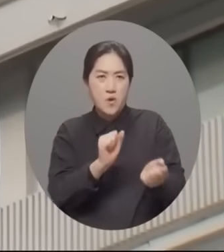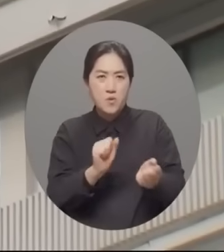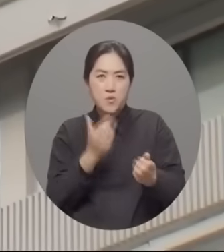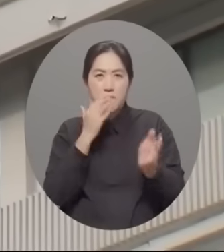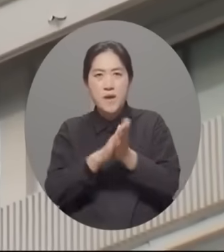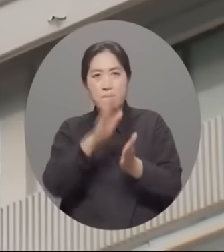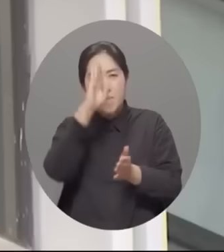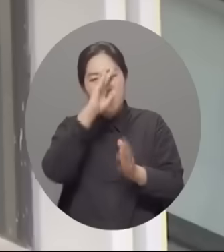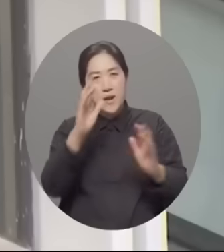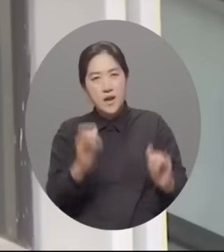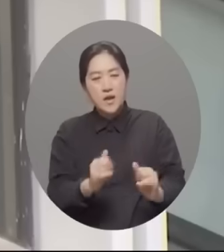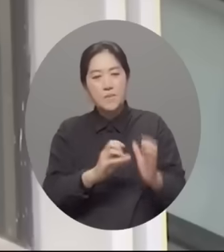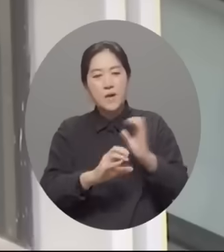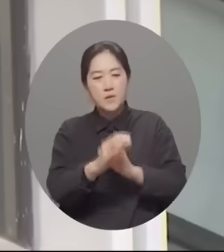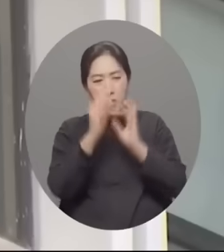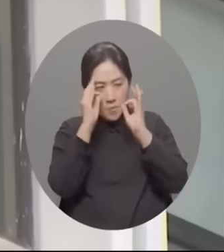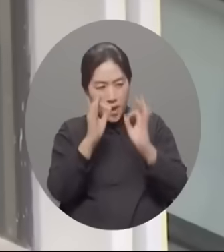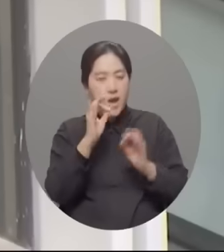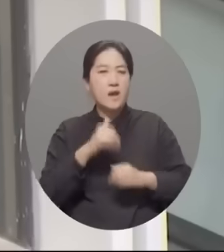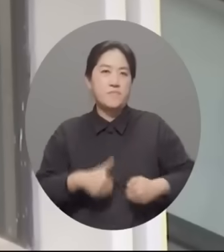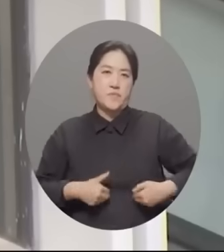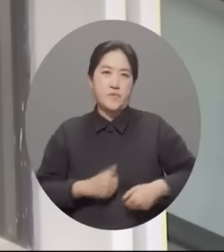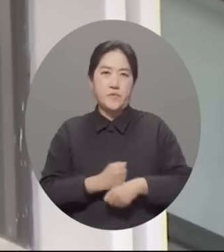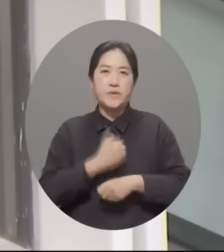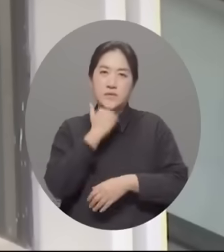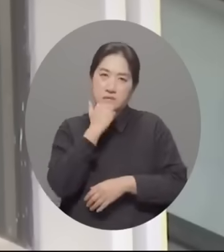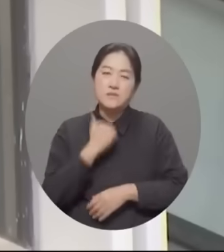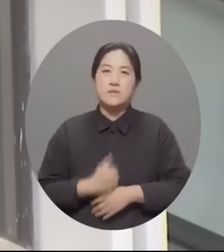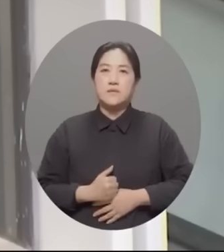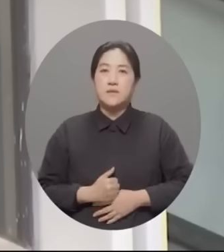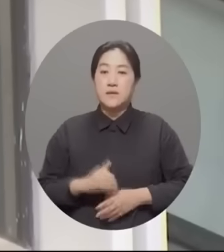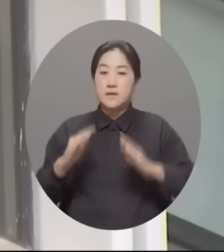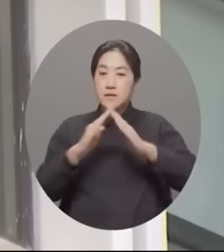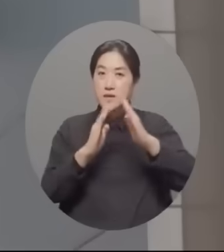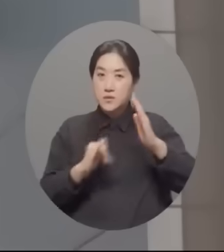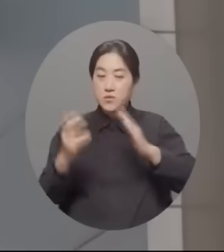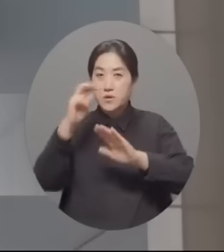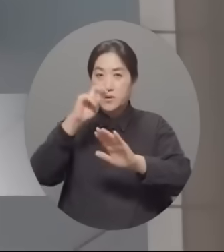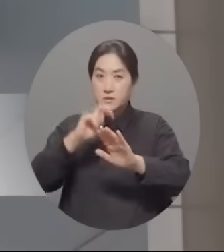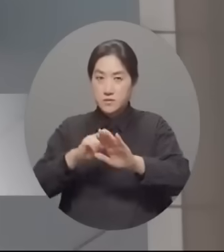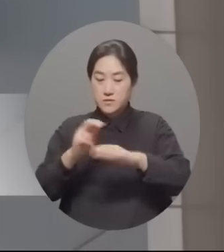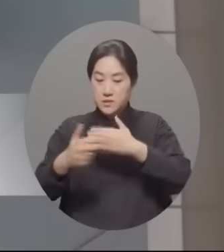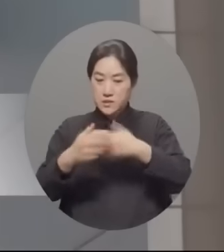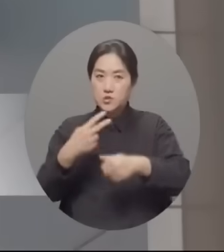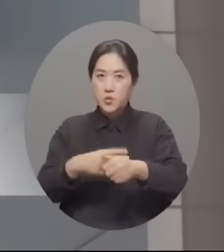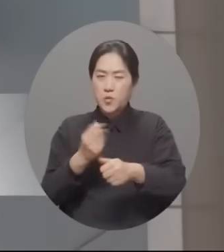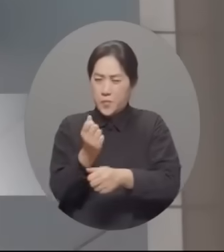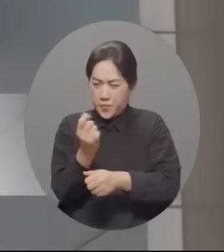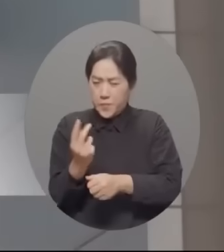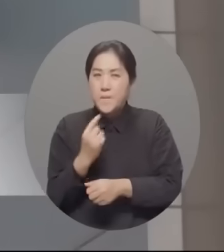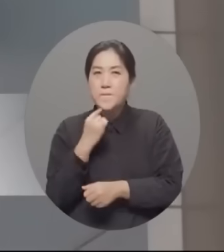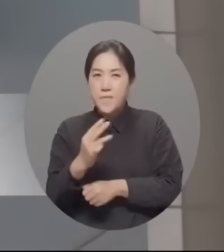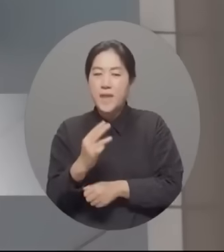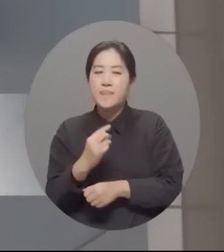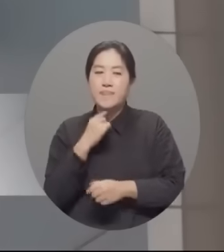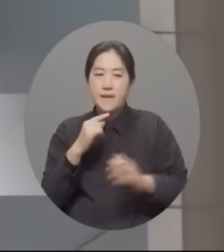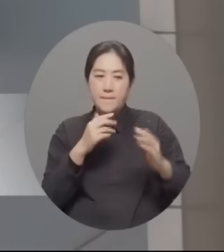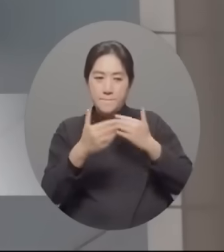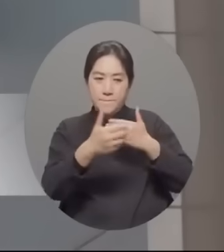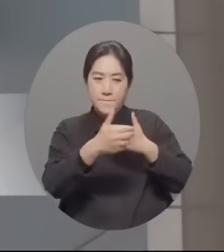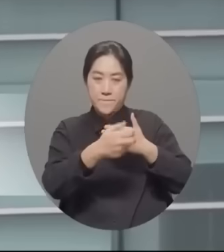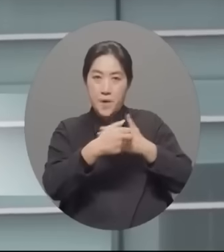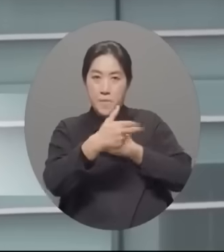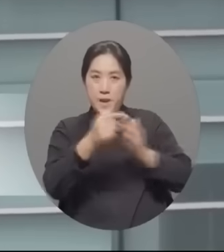경과는 조금 더 지켜봐야 한다고 밝혔습니다 가족과 의료진 등 극소수 관계자들만 제한적으로 병실을